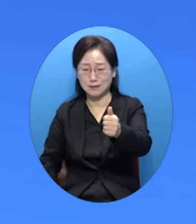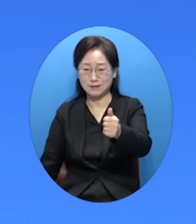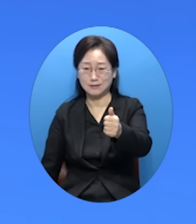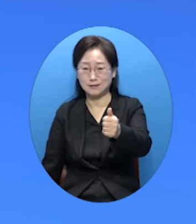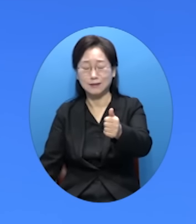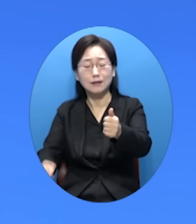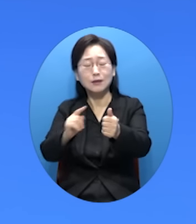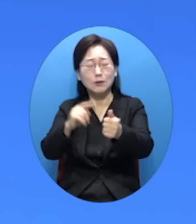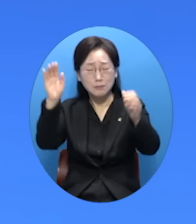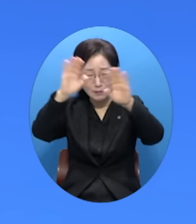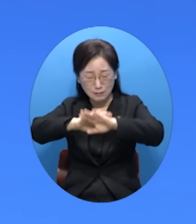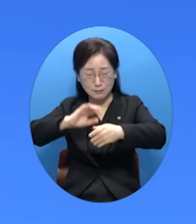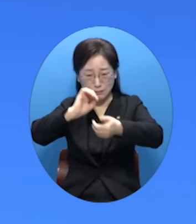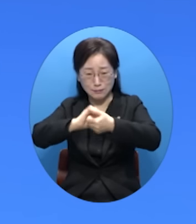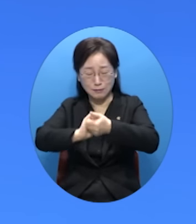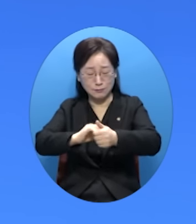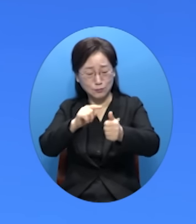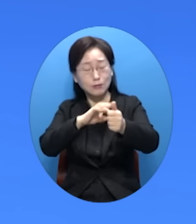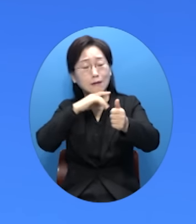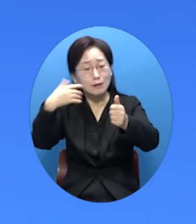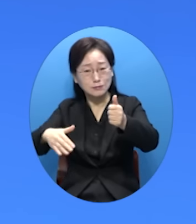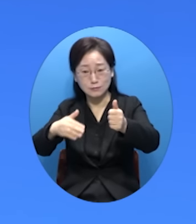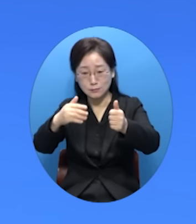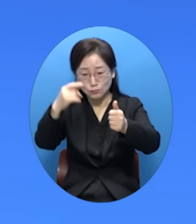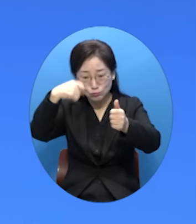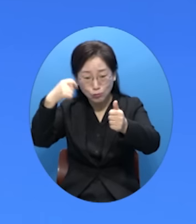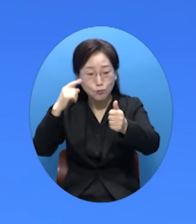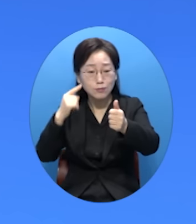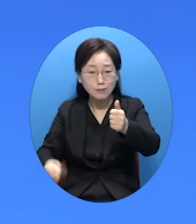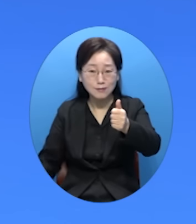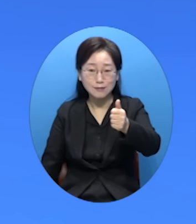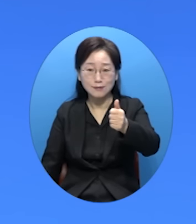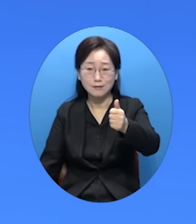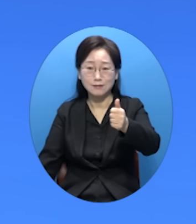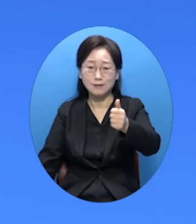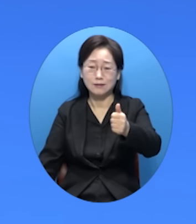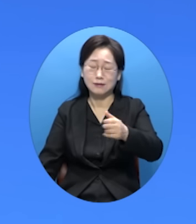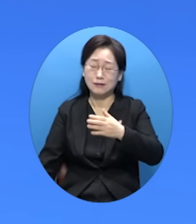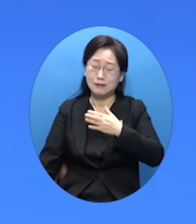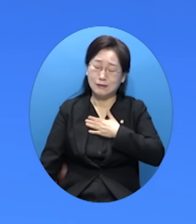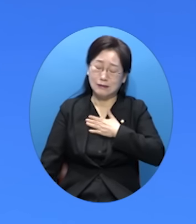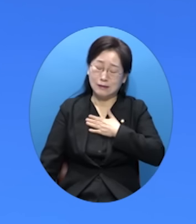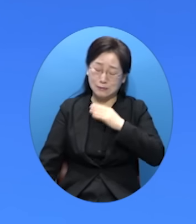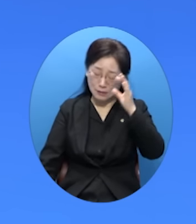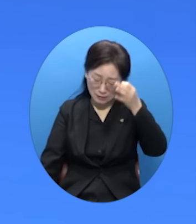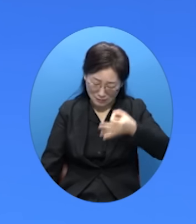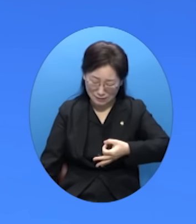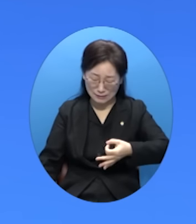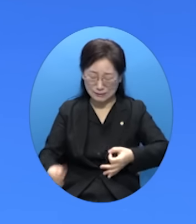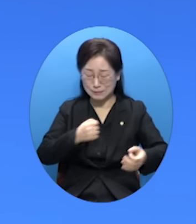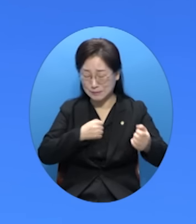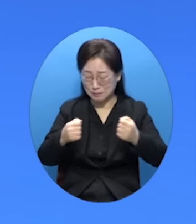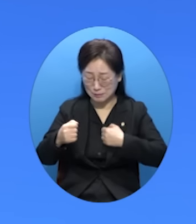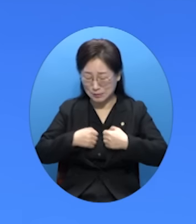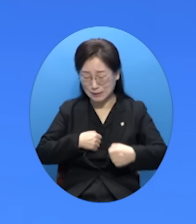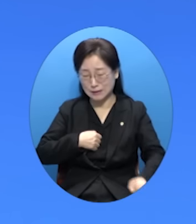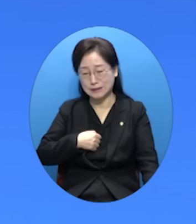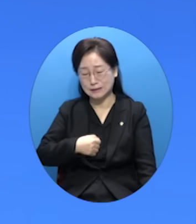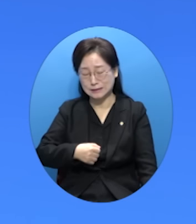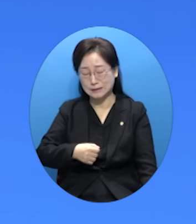왜 밤마다 그렇게 젊은 양반이 우셔 내 인생이 너무 속상하고 한탄으로 웁니다